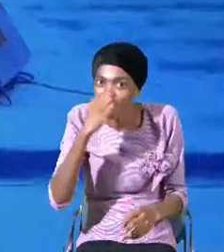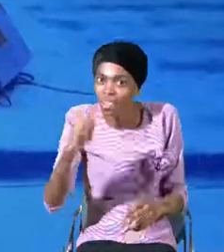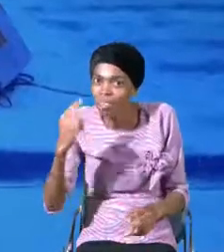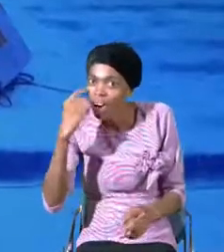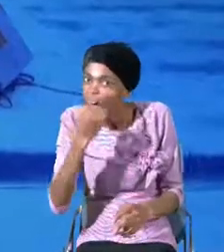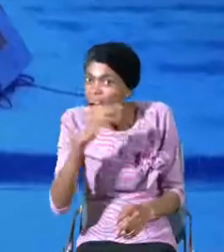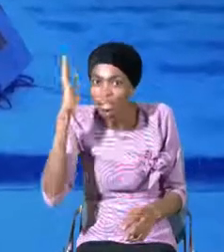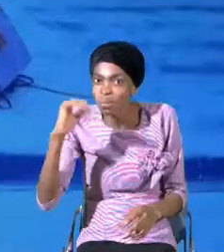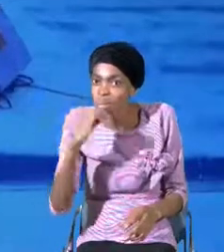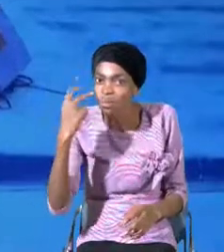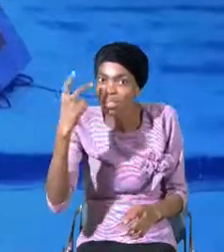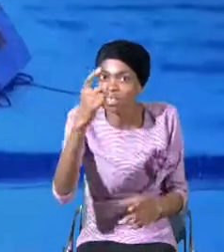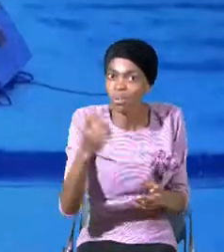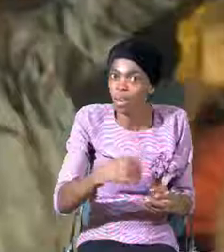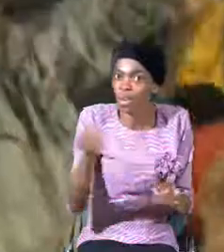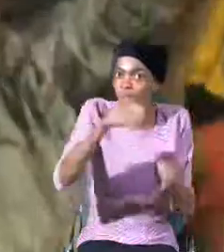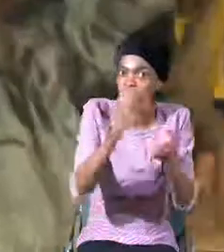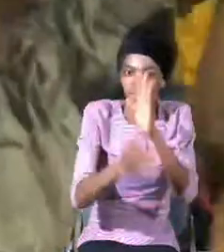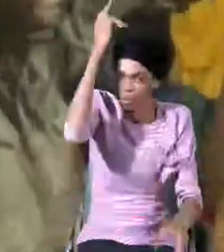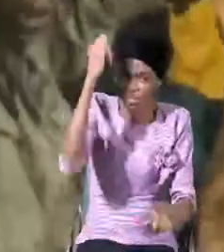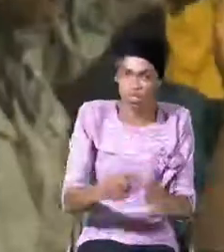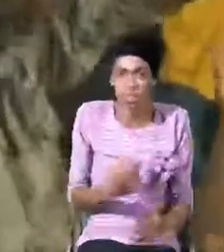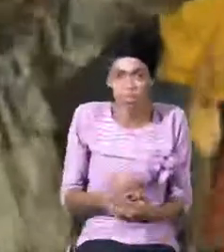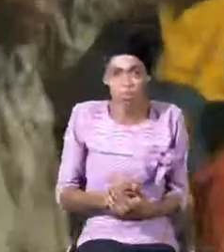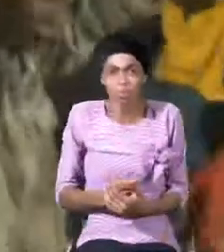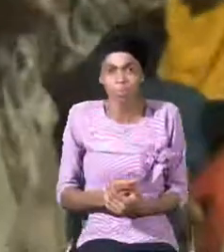Les yeux maléfiques ne te verront pas.